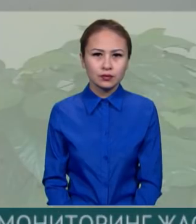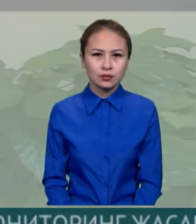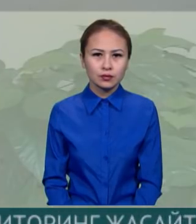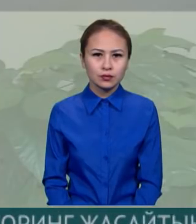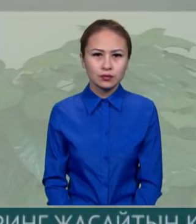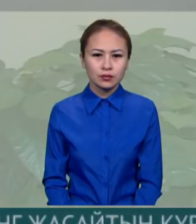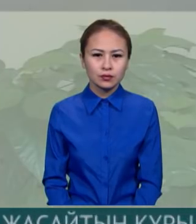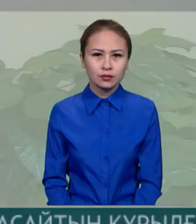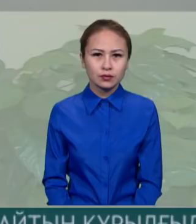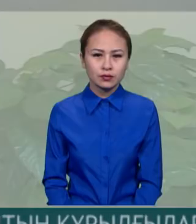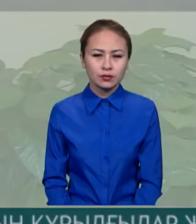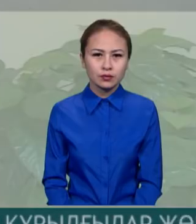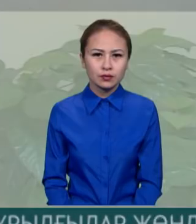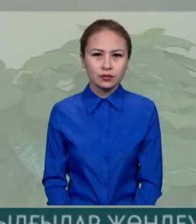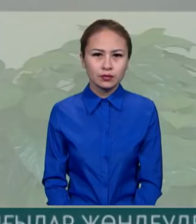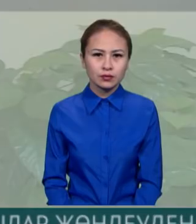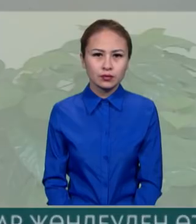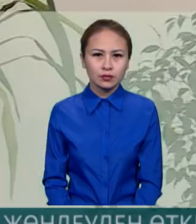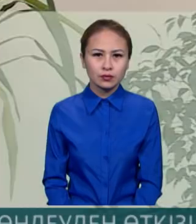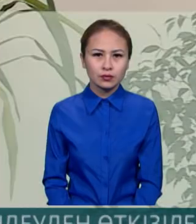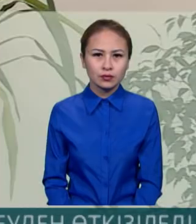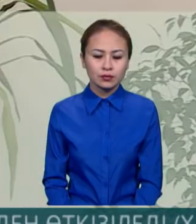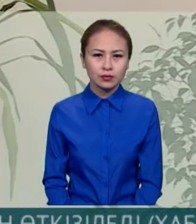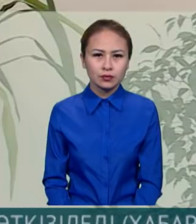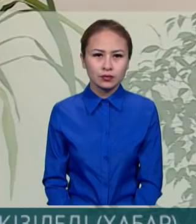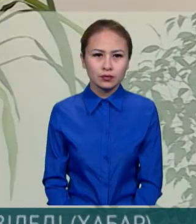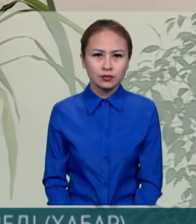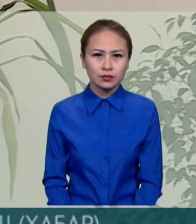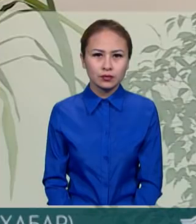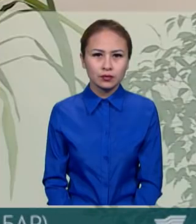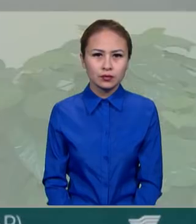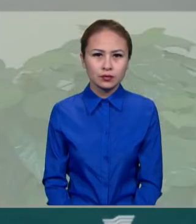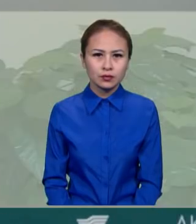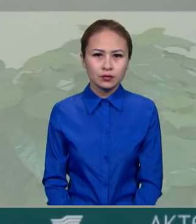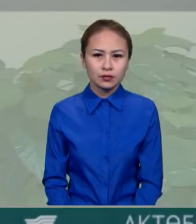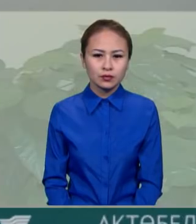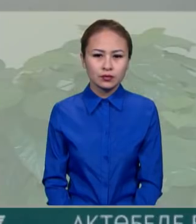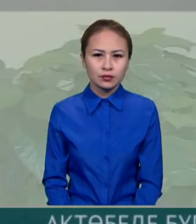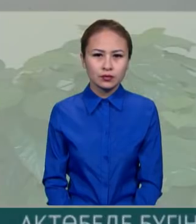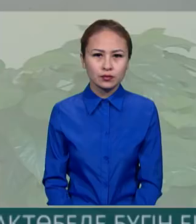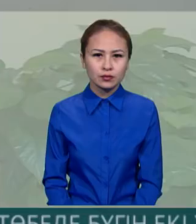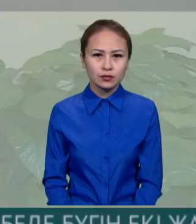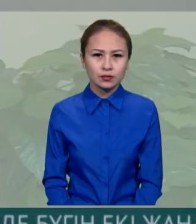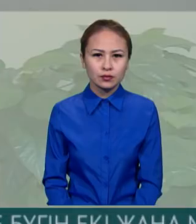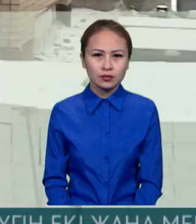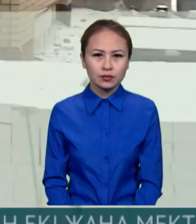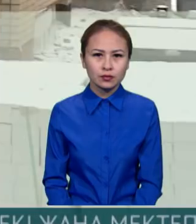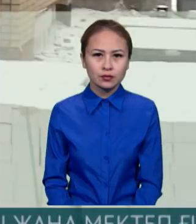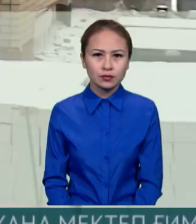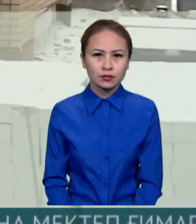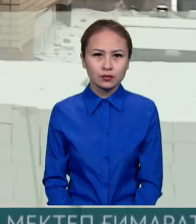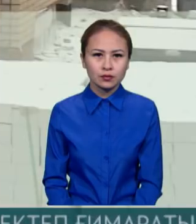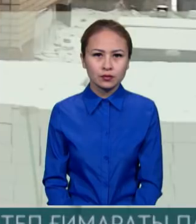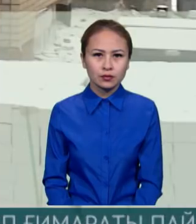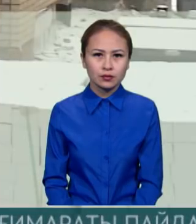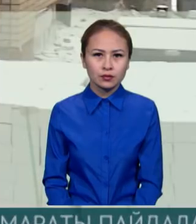49-ші мектептердің үш ауысымдық кезеңі жойылды. Болашақ мөлтек ауданында 56-ші мектептің үш ауысымдық және 12-ші мектептің үш ауысымдық жойылды.